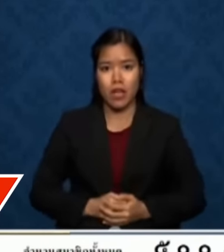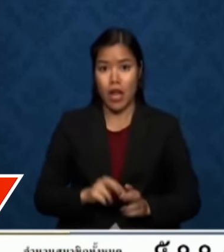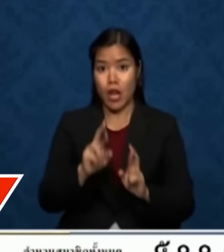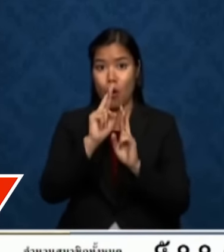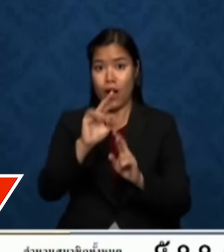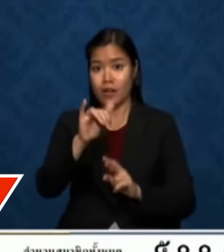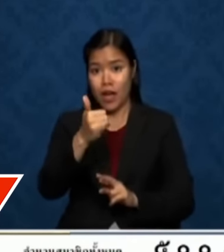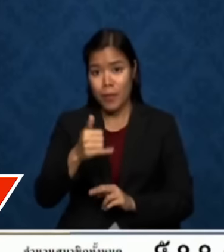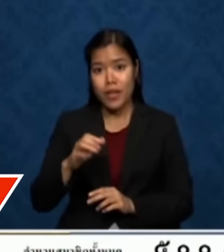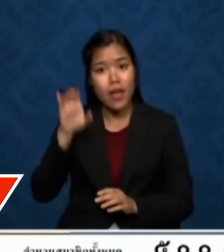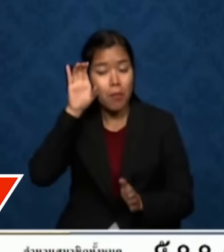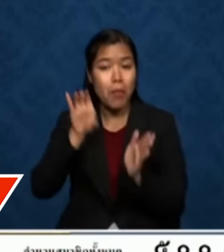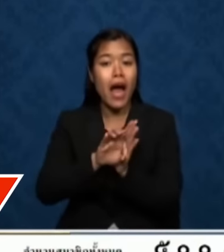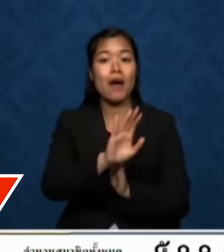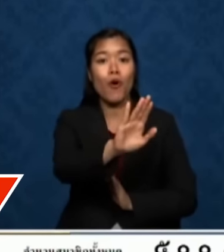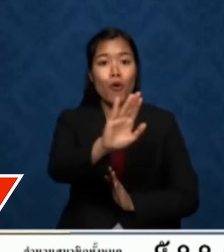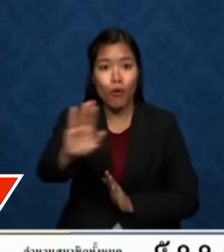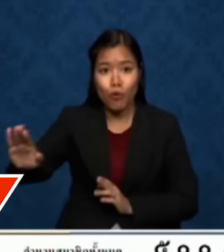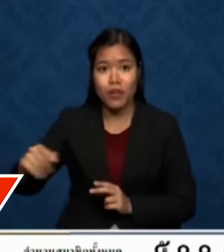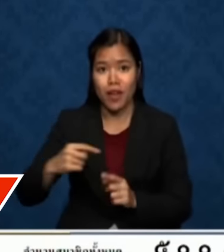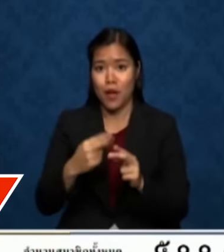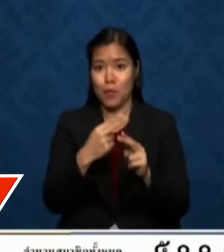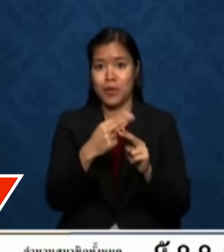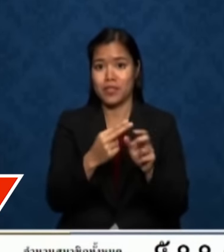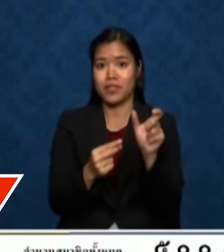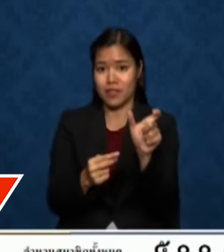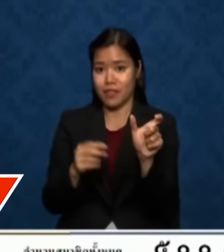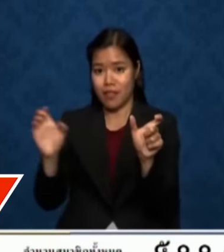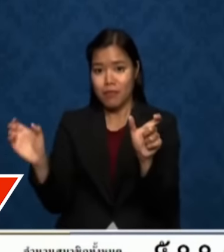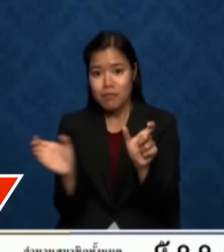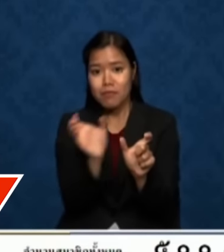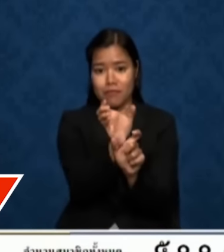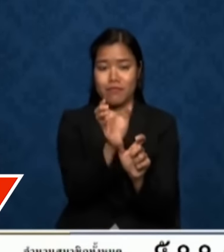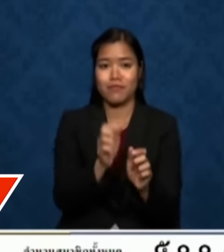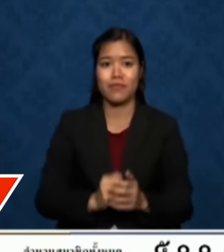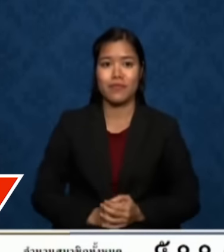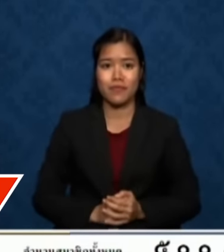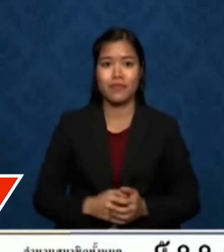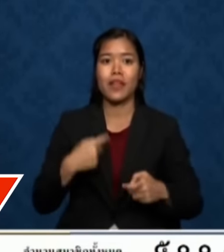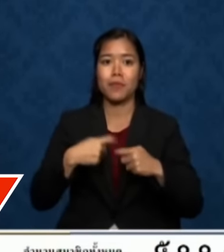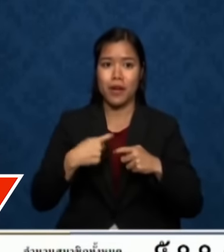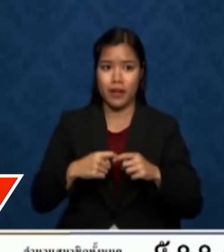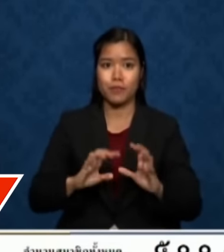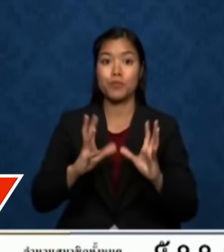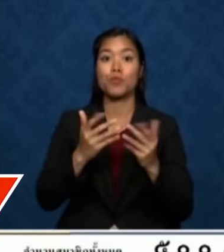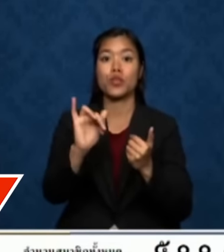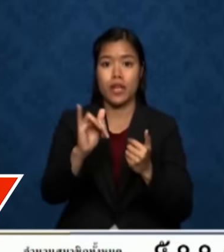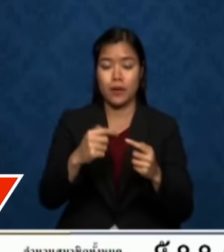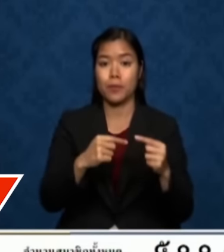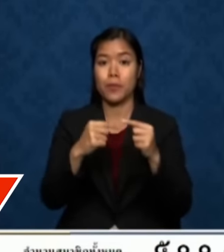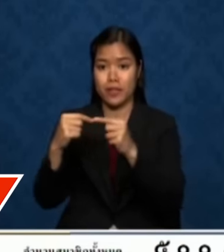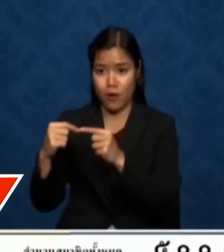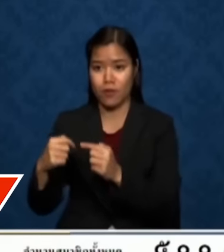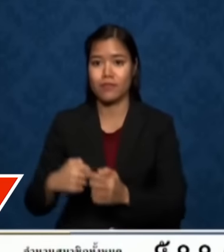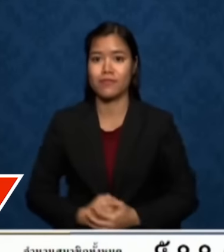อๆรูปท่านไปโผล่เป็นสุน้อยหนาสักสุน้อยหนานึงก็ลำบากเลยนะคะยังไม่หมดค่ะท่านประธานไปต่อค่ะ